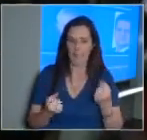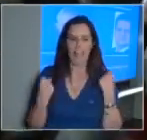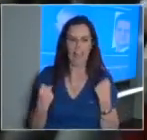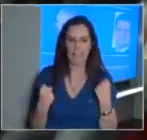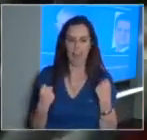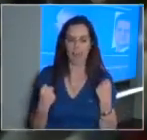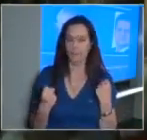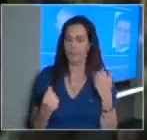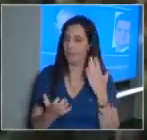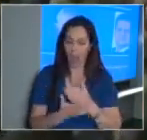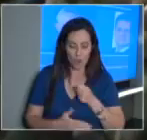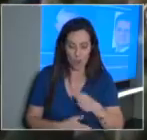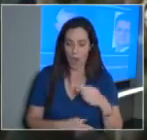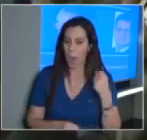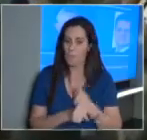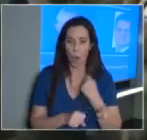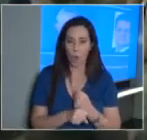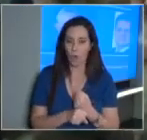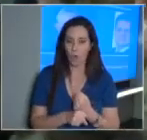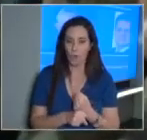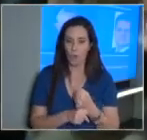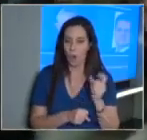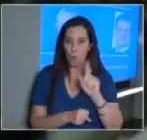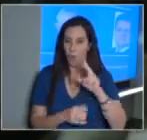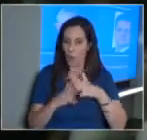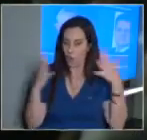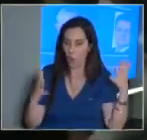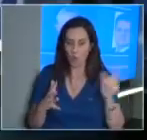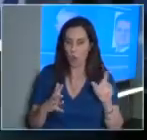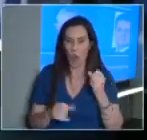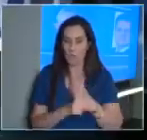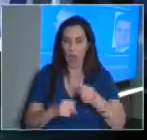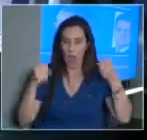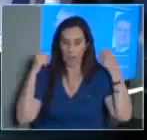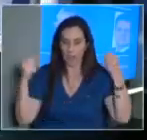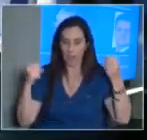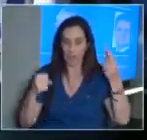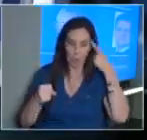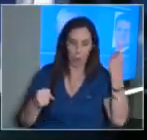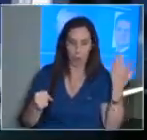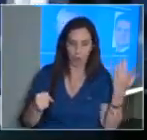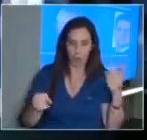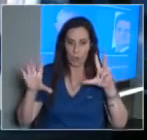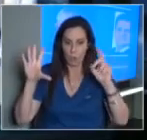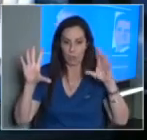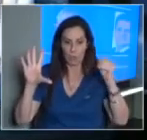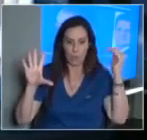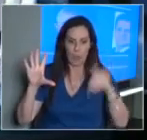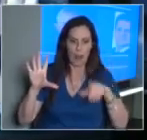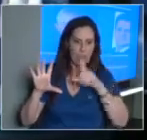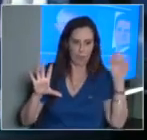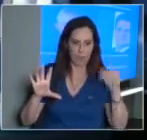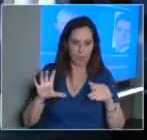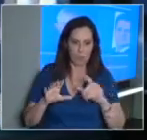האנרגיה. כבר השבוע הפעולות, והן לא בכך יהיו יותר גדולות, זה לא שאם עשיתו הפגנה שהיו בה, אני לא יודע בדיוק, 80, 90, 100 אלף